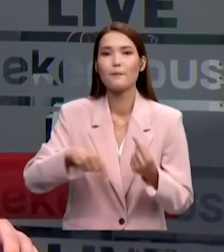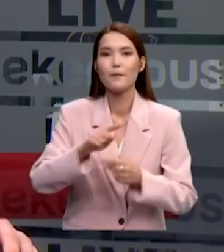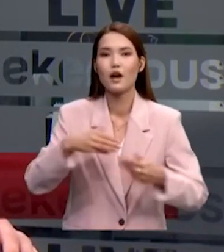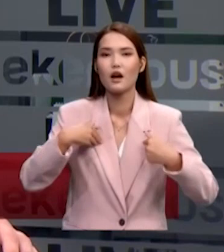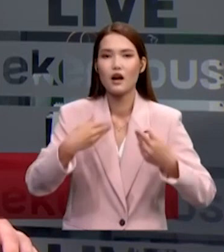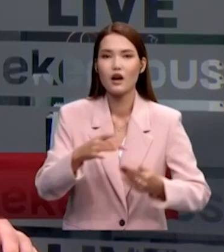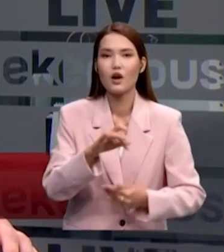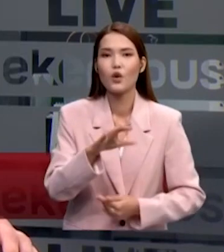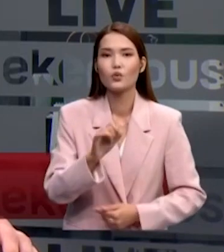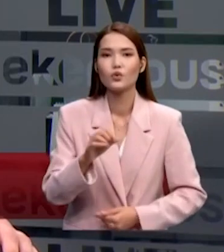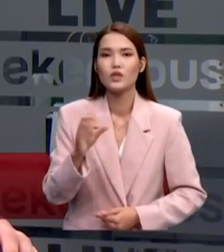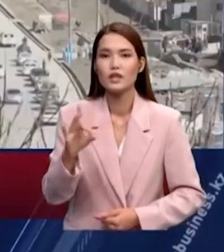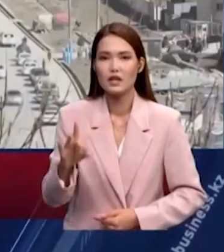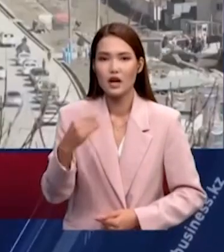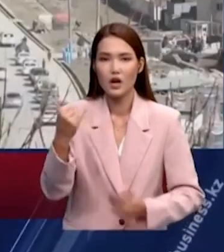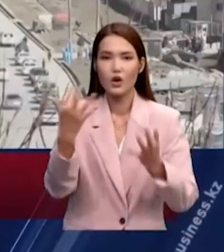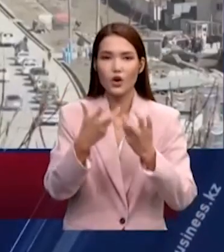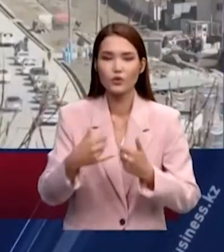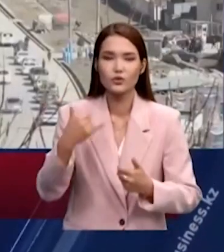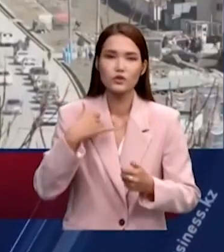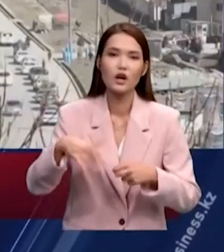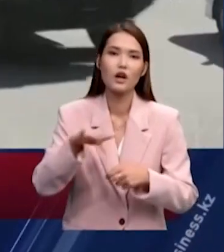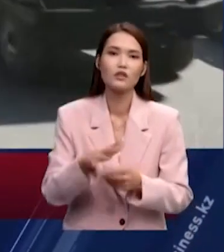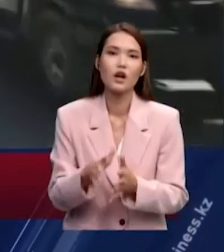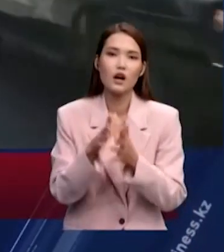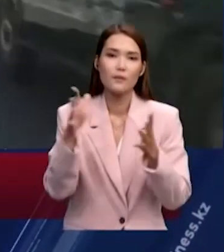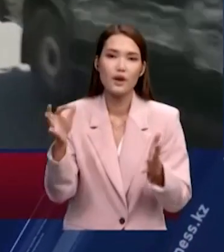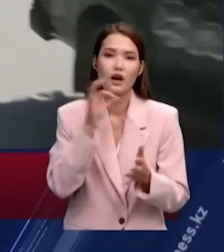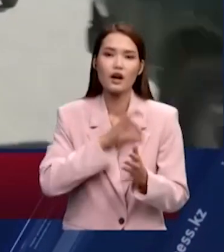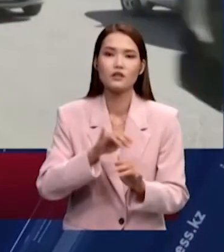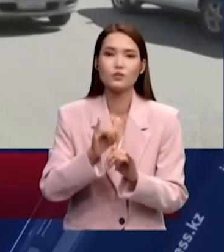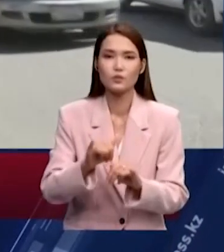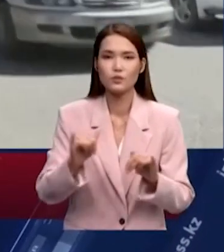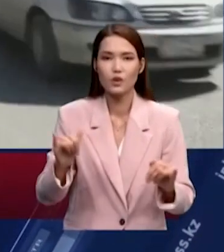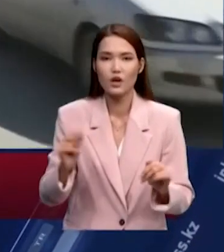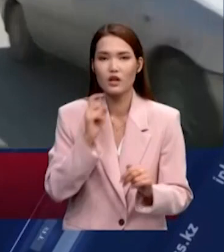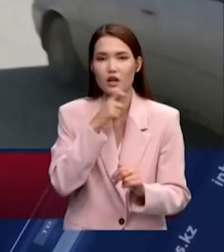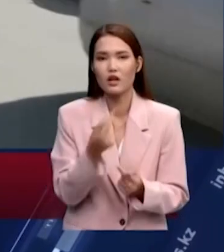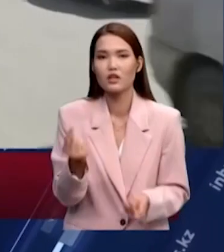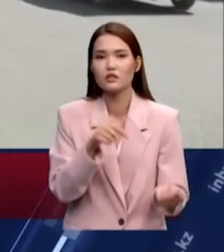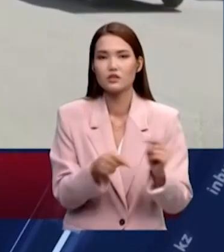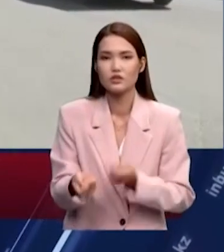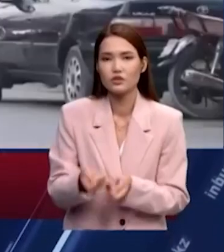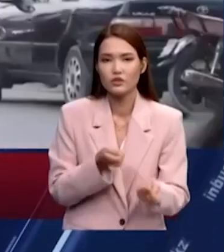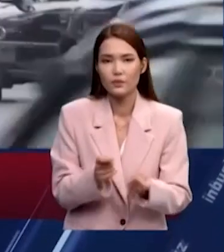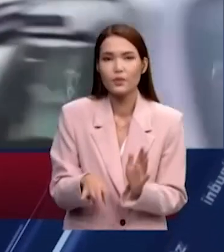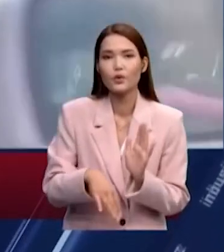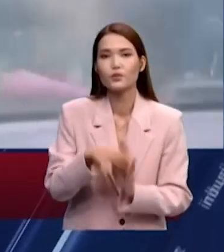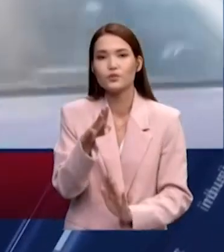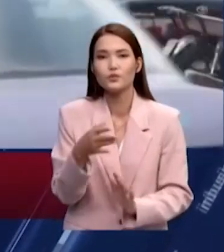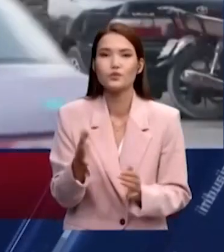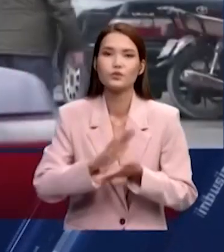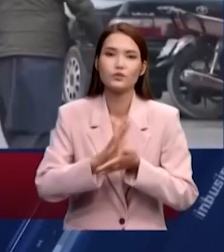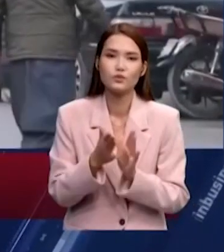Расул Расмамбетов. Он считает, что у наших стран большой потенциал для развития двустороннего экономического сотрудничества. Торговля –